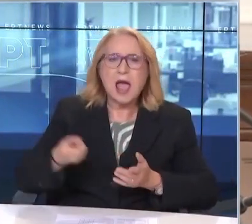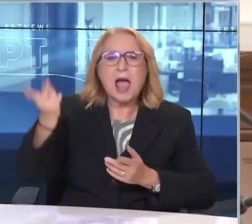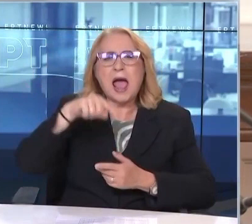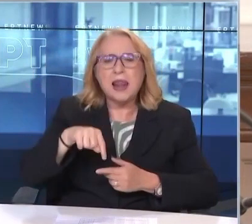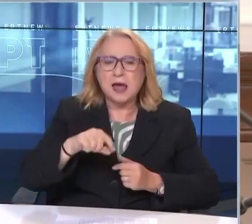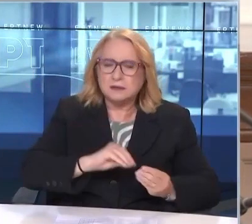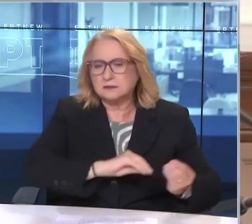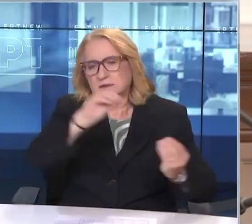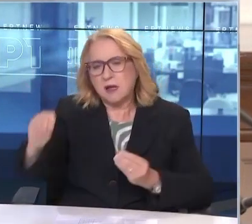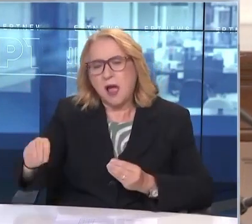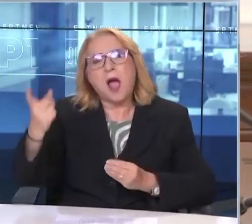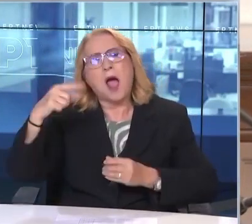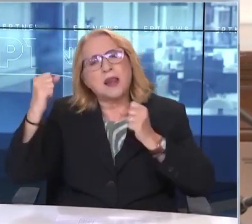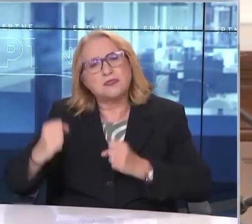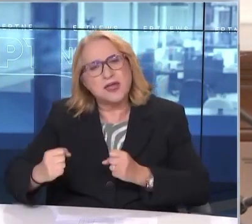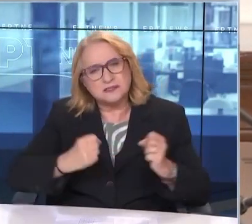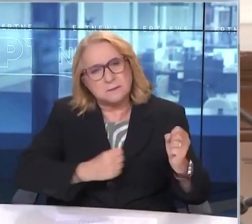Και δεύτερον,